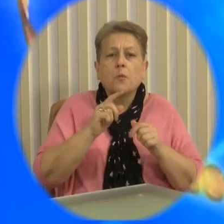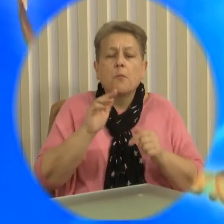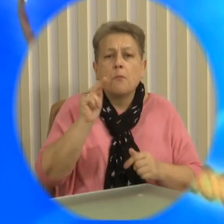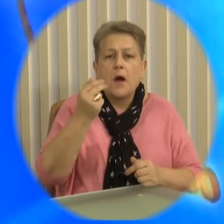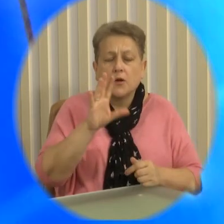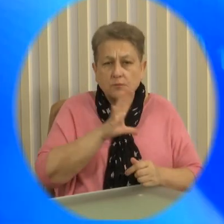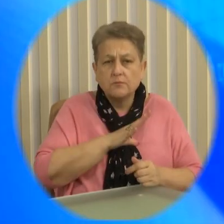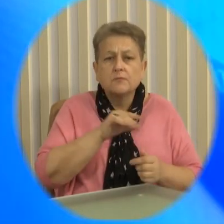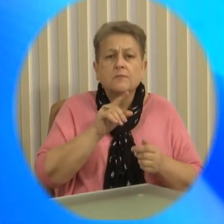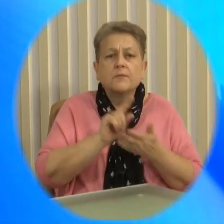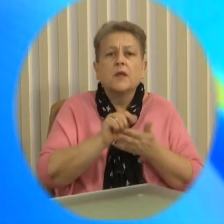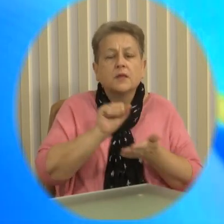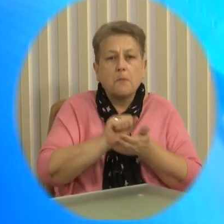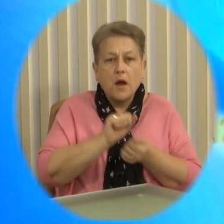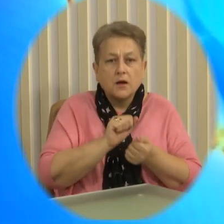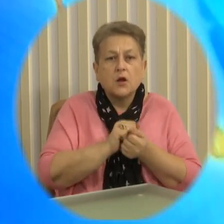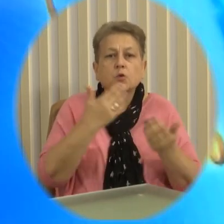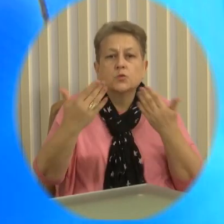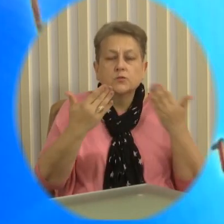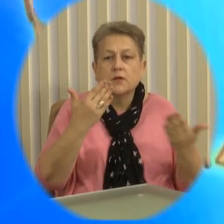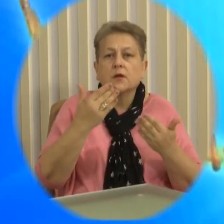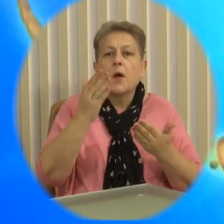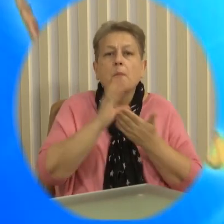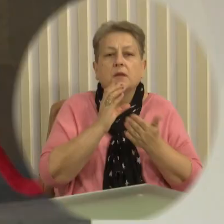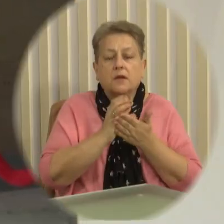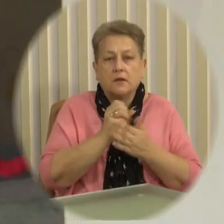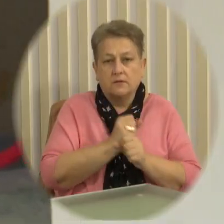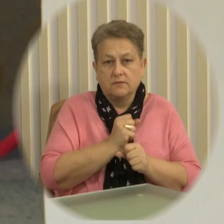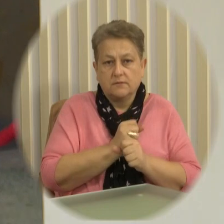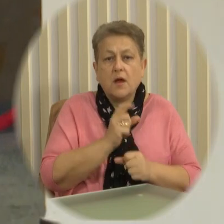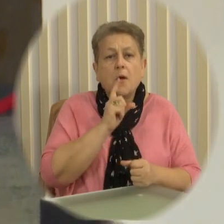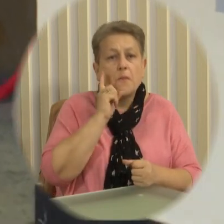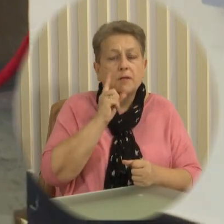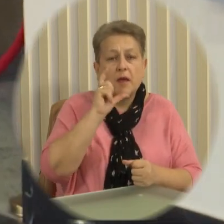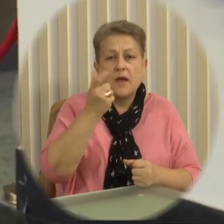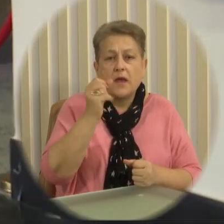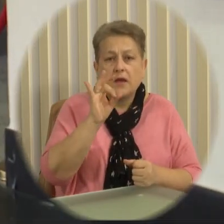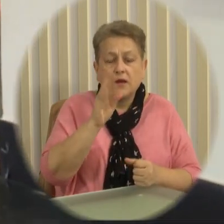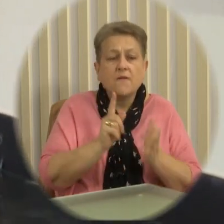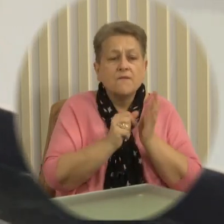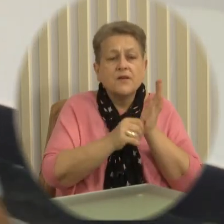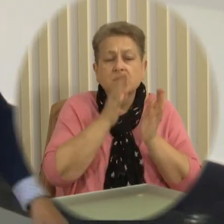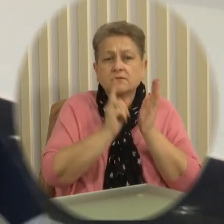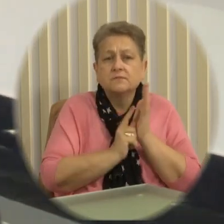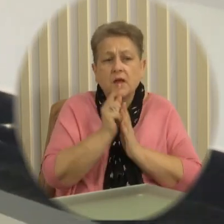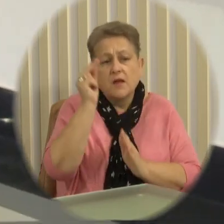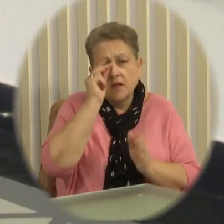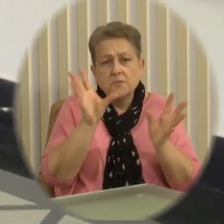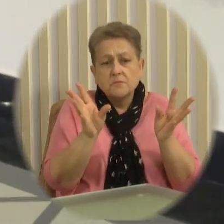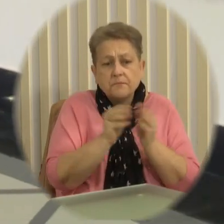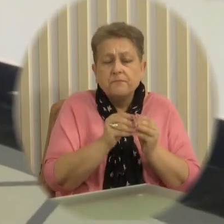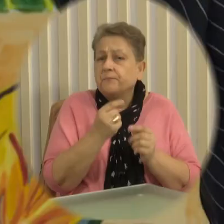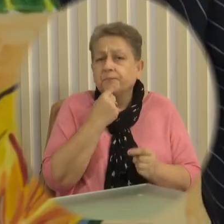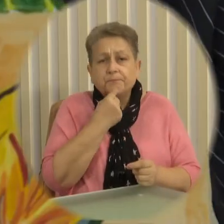շրջանակում նախատեսված է նաև տպագրել ցուցահանդեսի պատկերագիրքը։ Պատանիերիկը 6 տարեկանից է սկսել նկարել։ Դասերի հետ